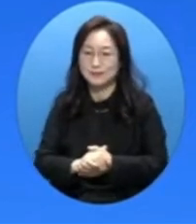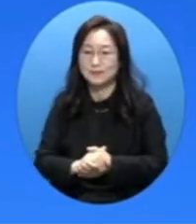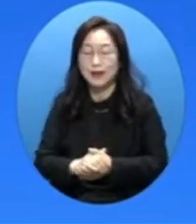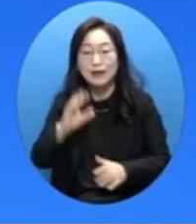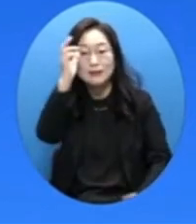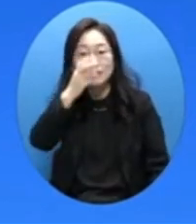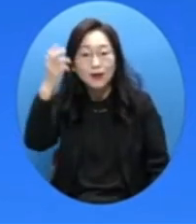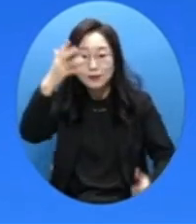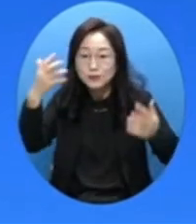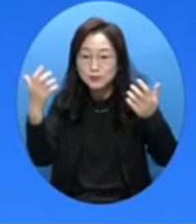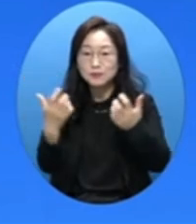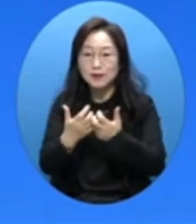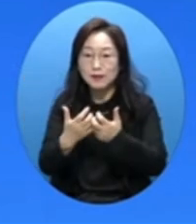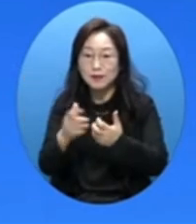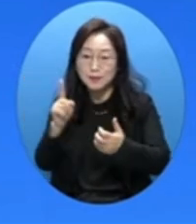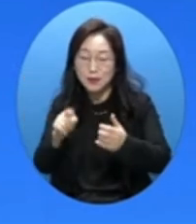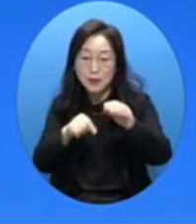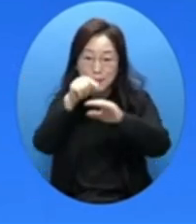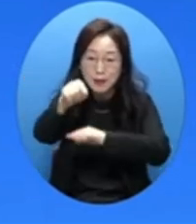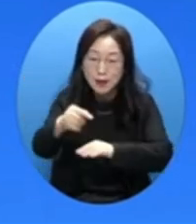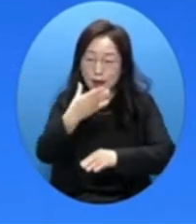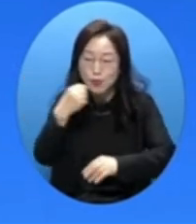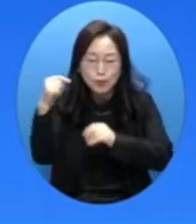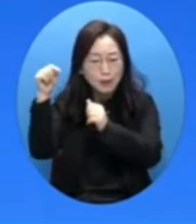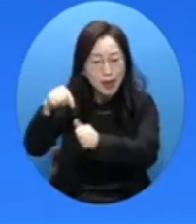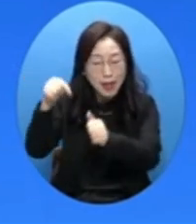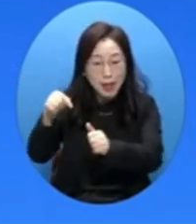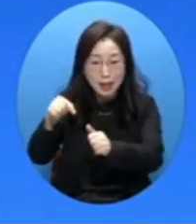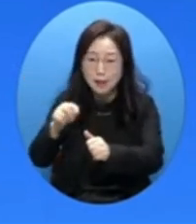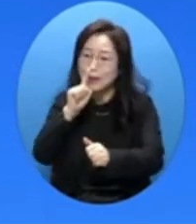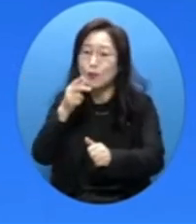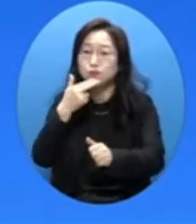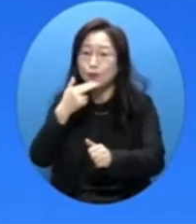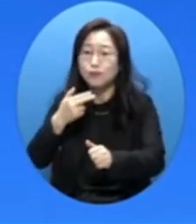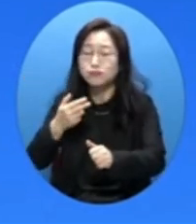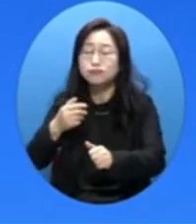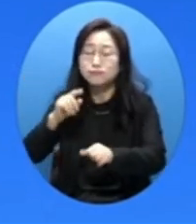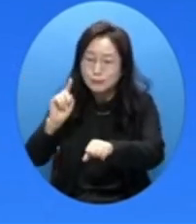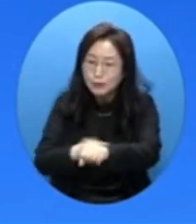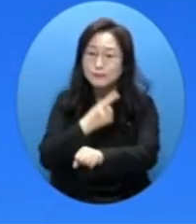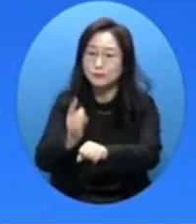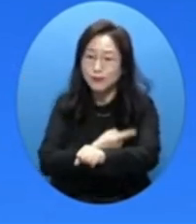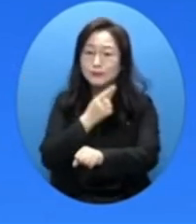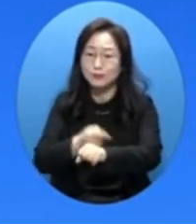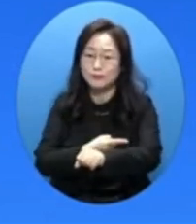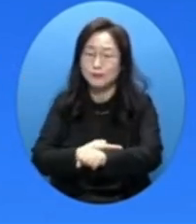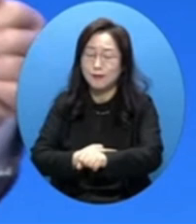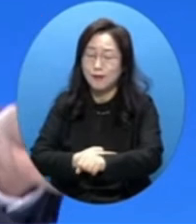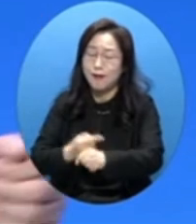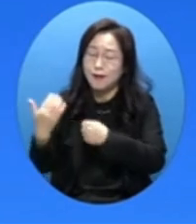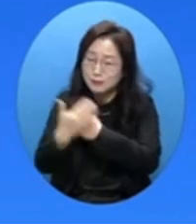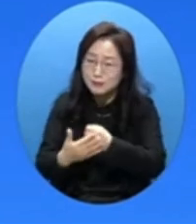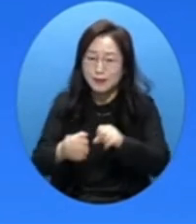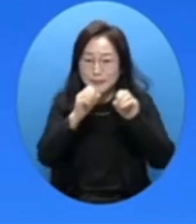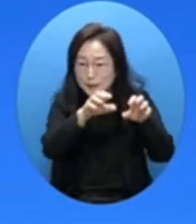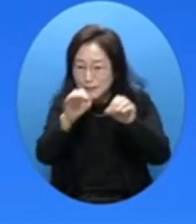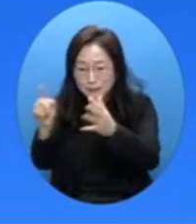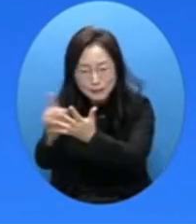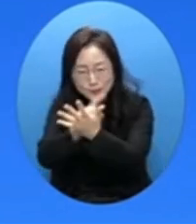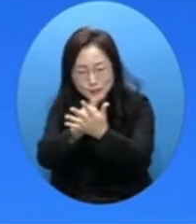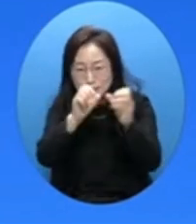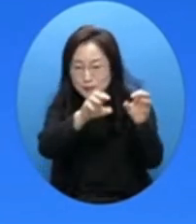성령 충만하면 나가서 복음을 전하라고 하지 않아도 본인이 받은 면을 전하지 않고 견딜 수 없어서 많은 사람들에게 복음을